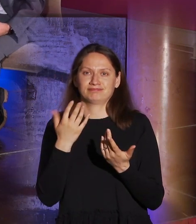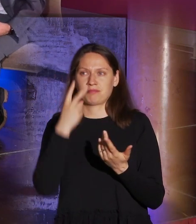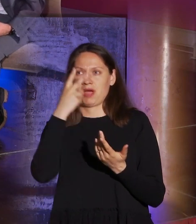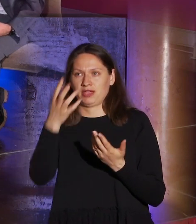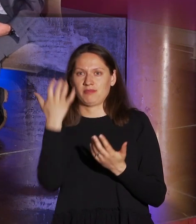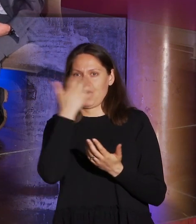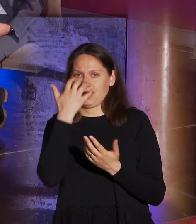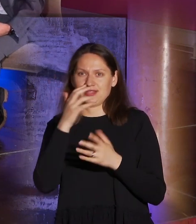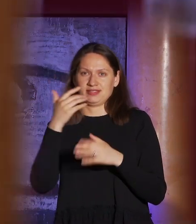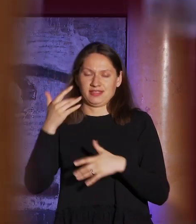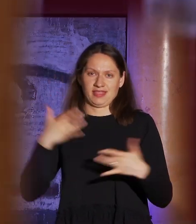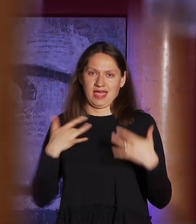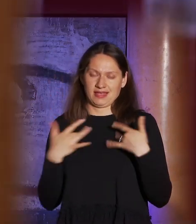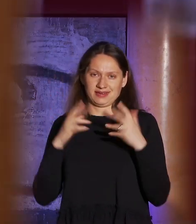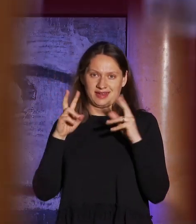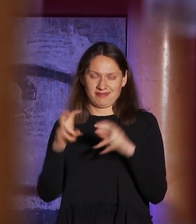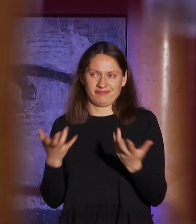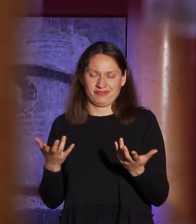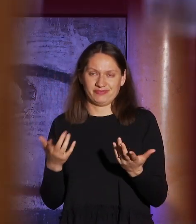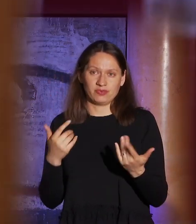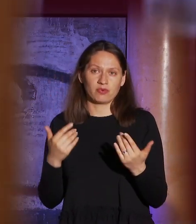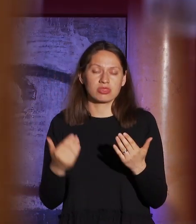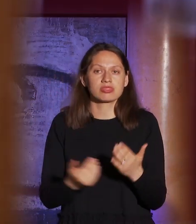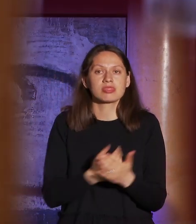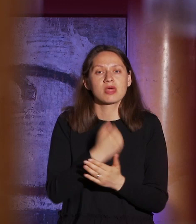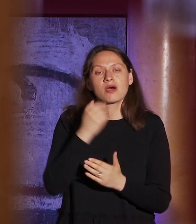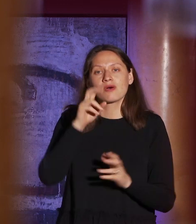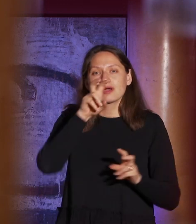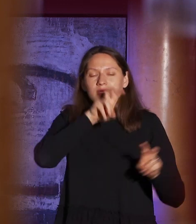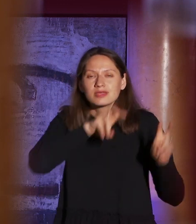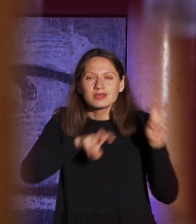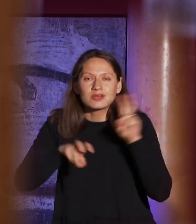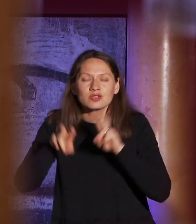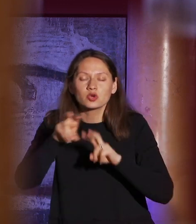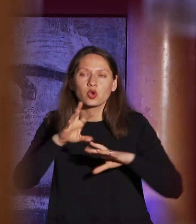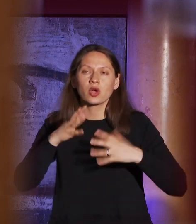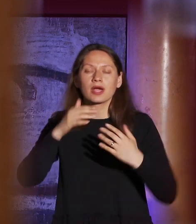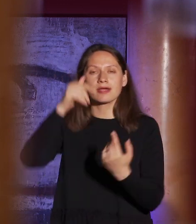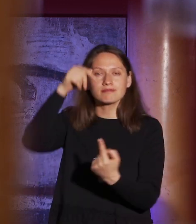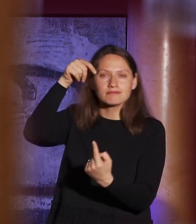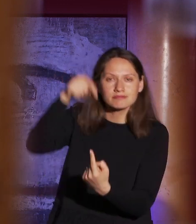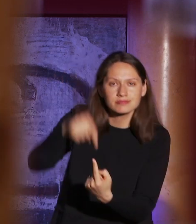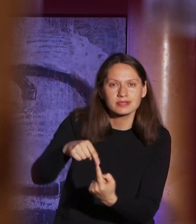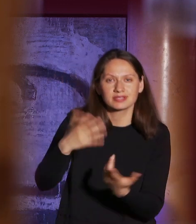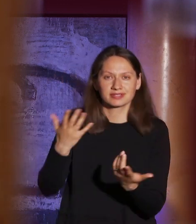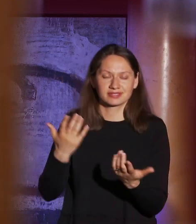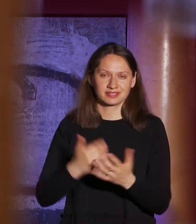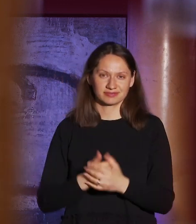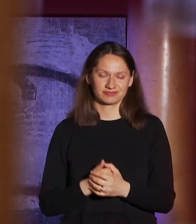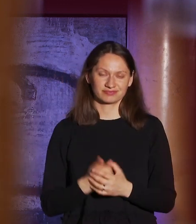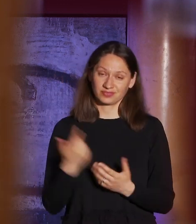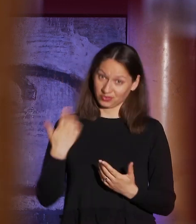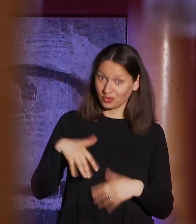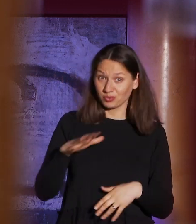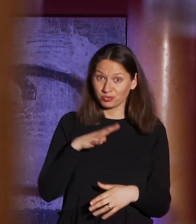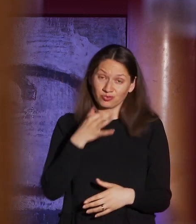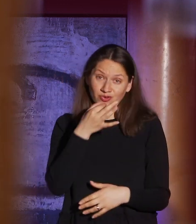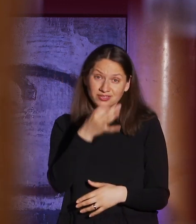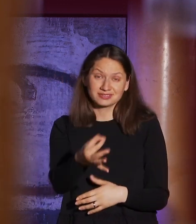ta nauja paieška yra tas variklis, kuris, ką aš jau ir minėjau